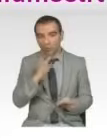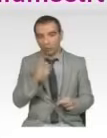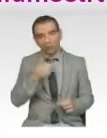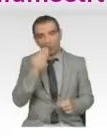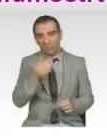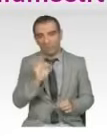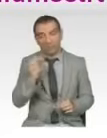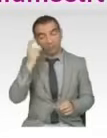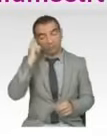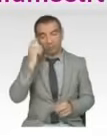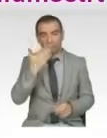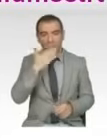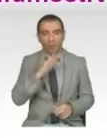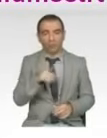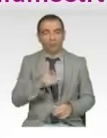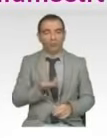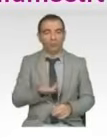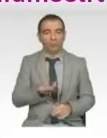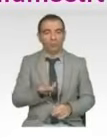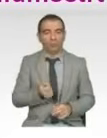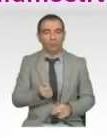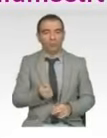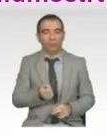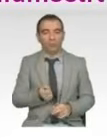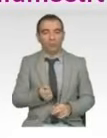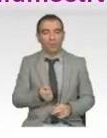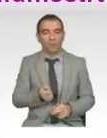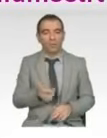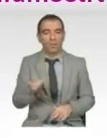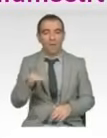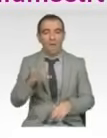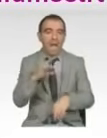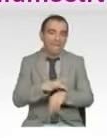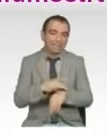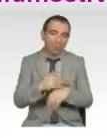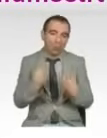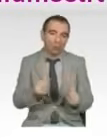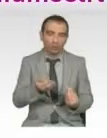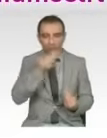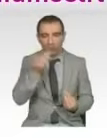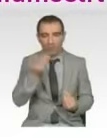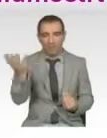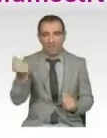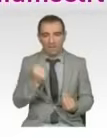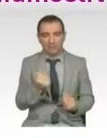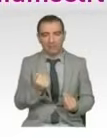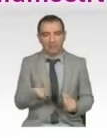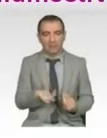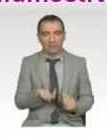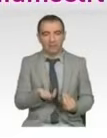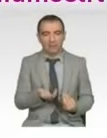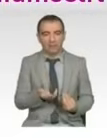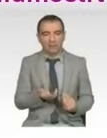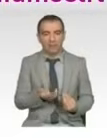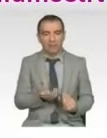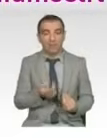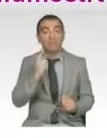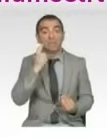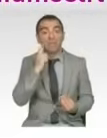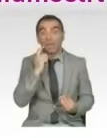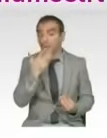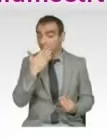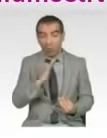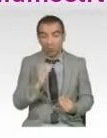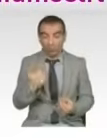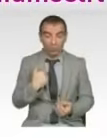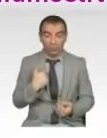çorba kültürü yok. Hani çorba hani hastalanırsan çorba alırsın. Ondan sonra tatlı kültürü